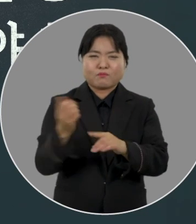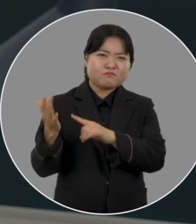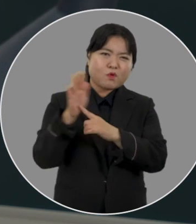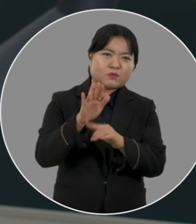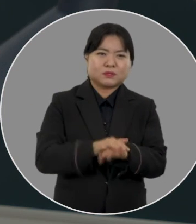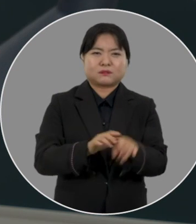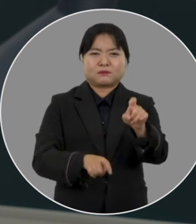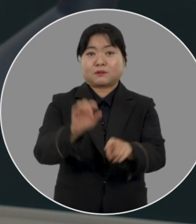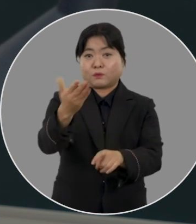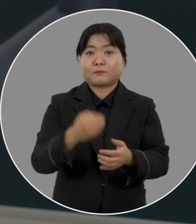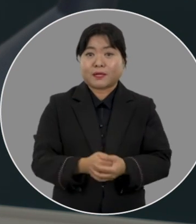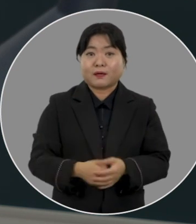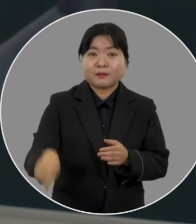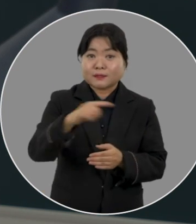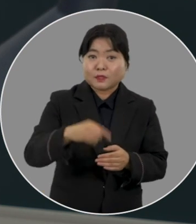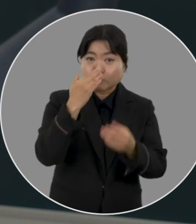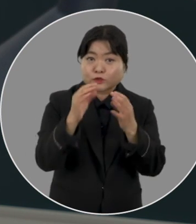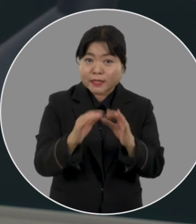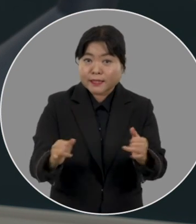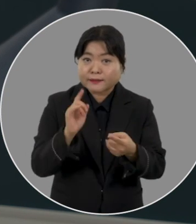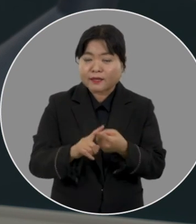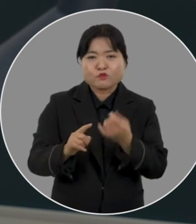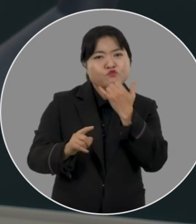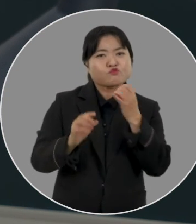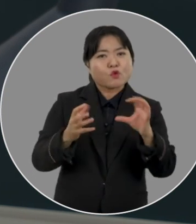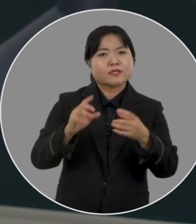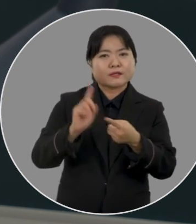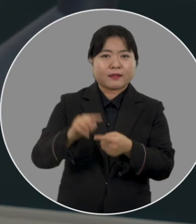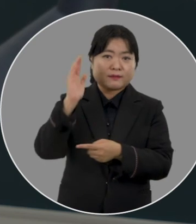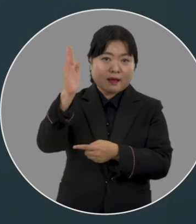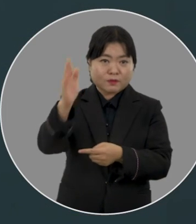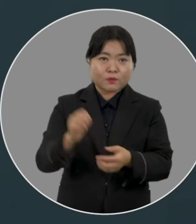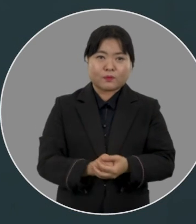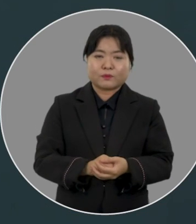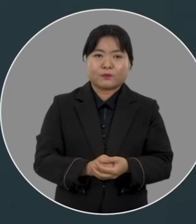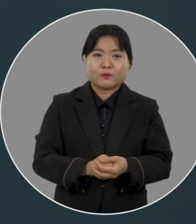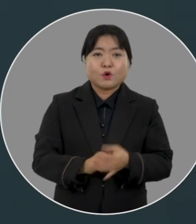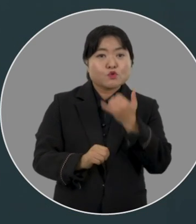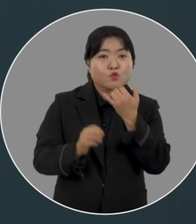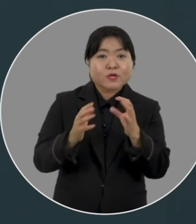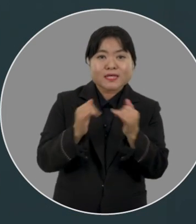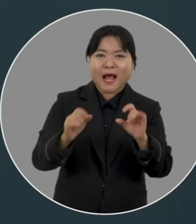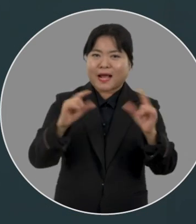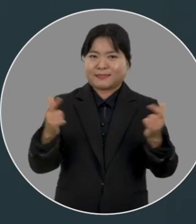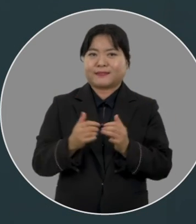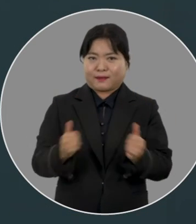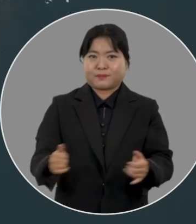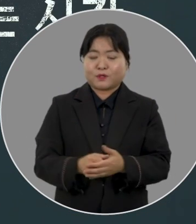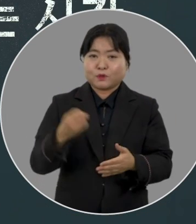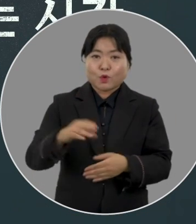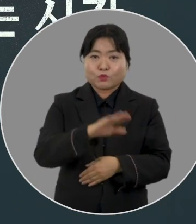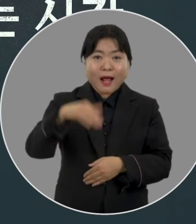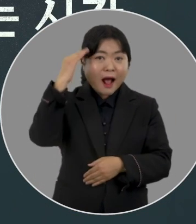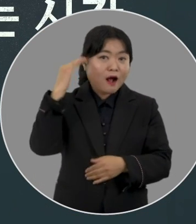거죠. 근데 여기까지는 유대인에 해당하는, 독일인들에 해당하는 얘기고요. 독일인이 아닌 사람이 또